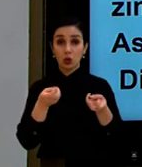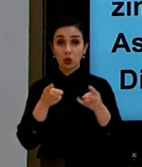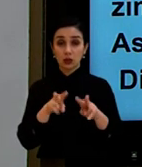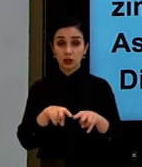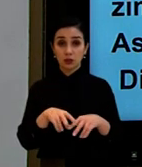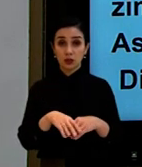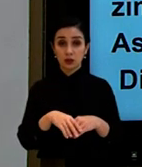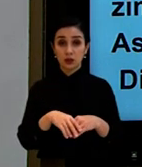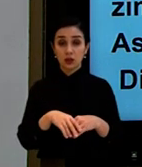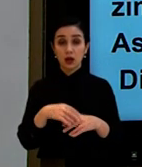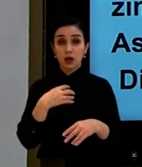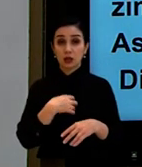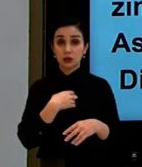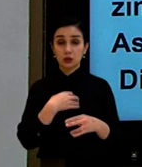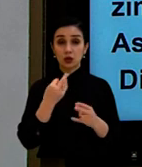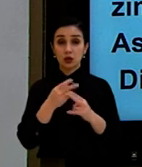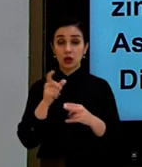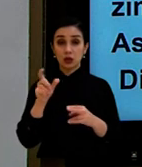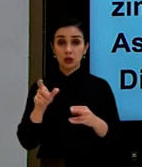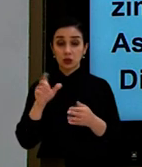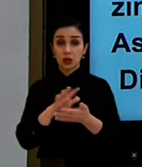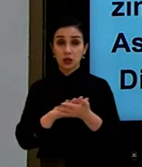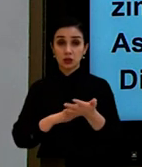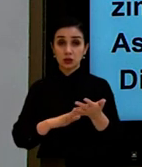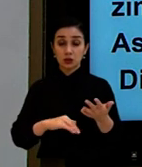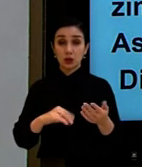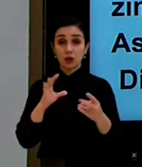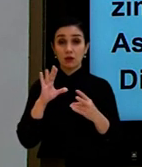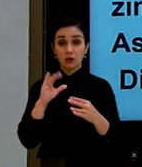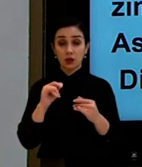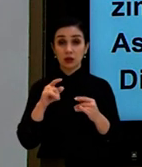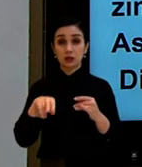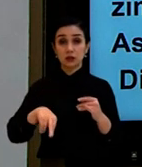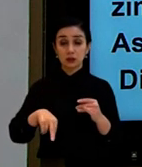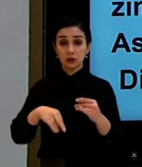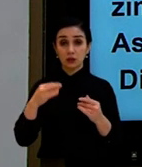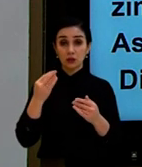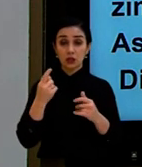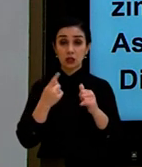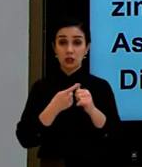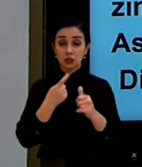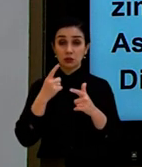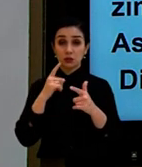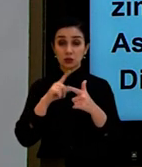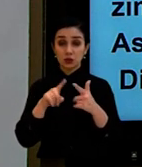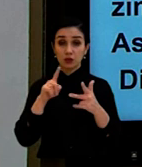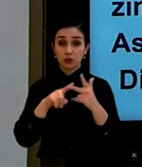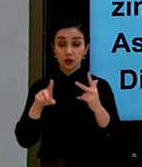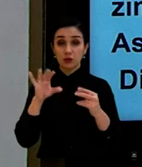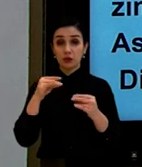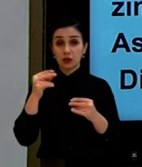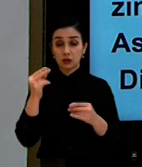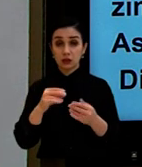qoldiraman. Asos: xodimlarning arizalari va rahbarning ism-sharifi imzosi